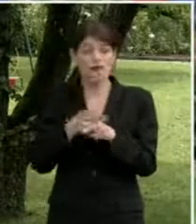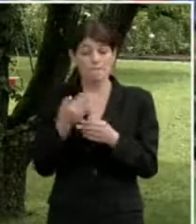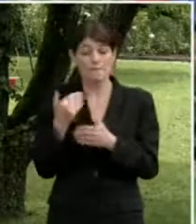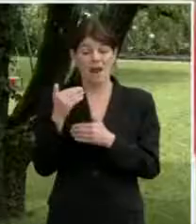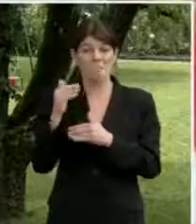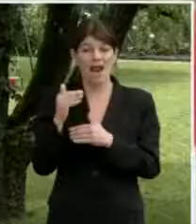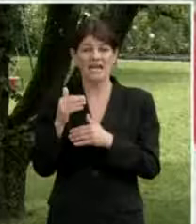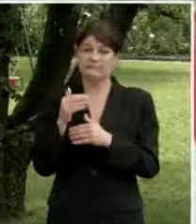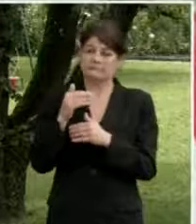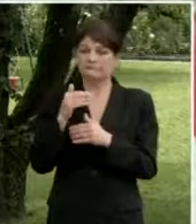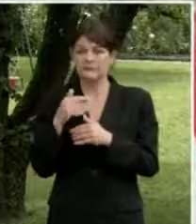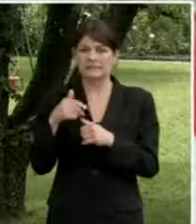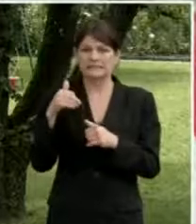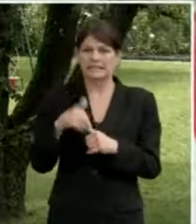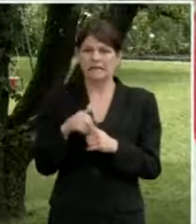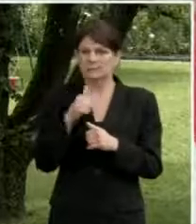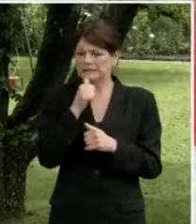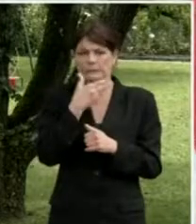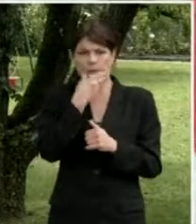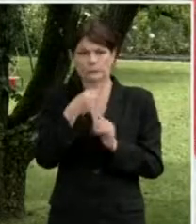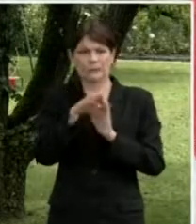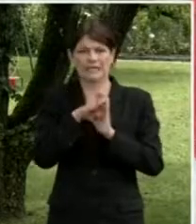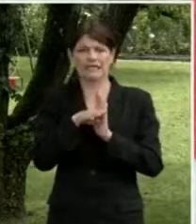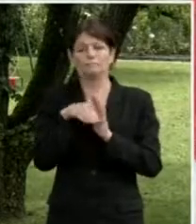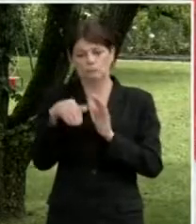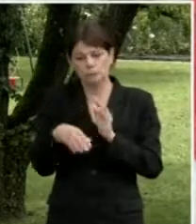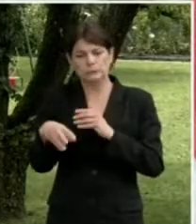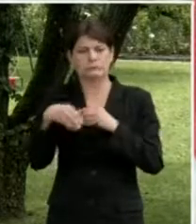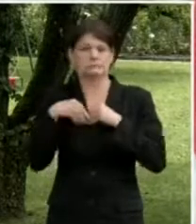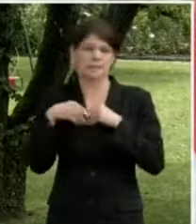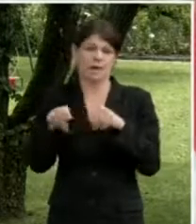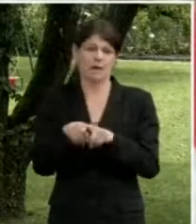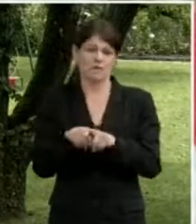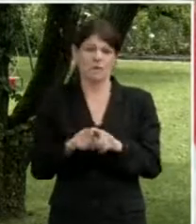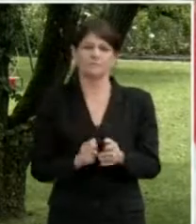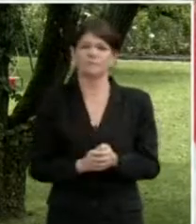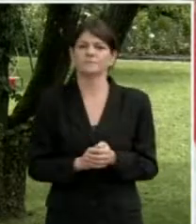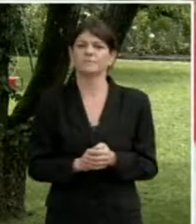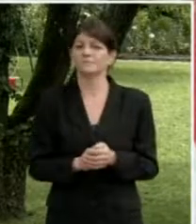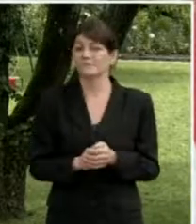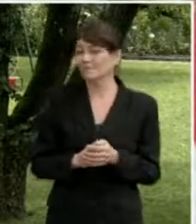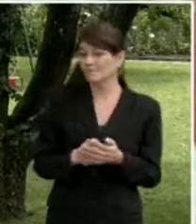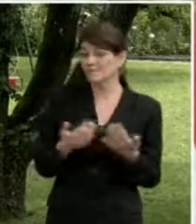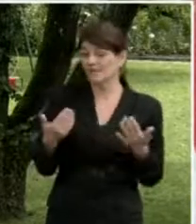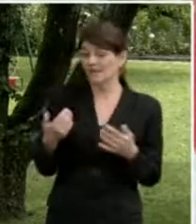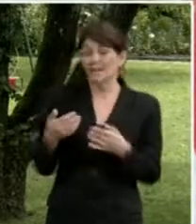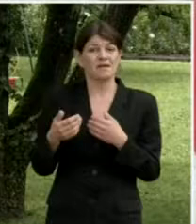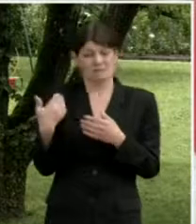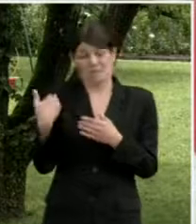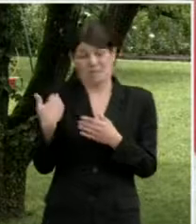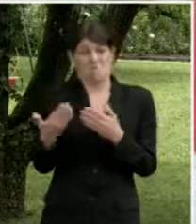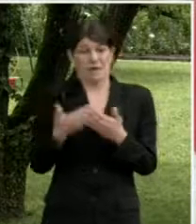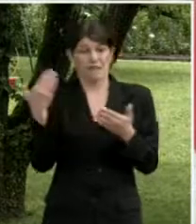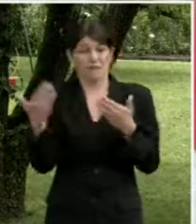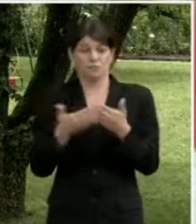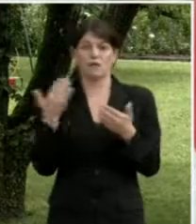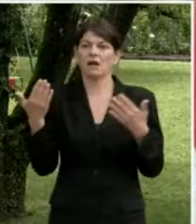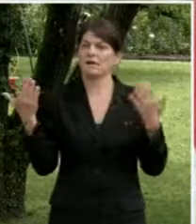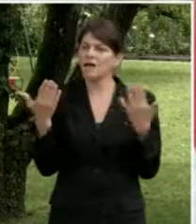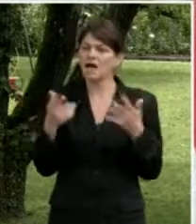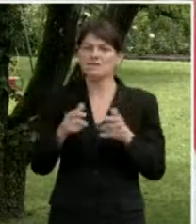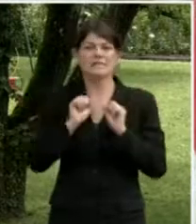vermehrt unattraktive Regelungen übernehmen müssen. Ein jüngstes Beispiel ist